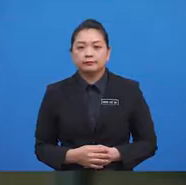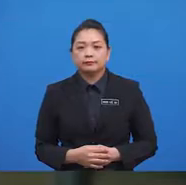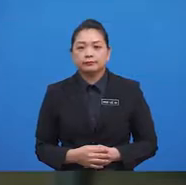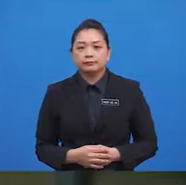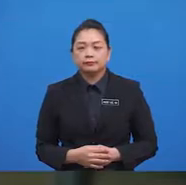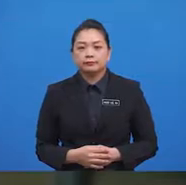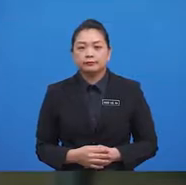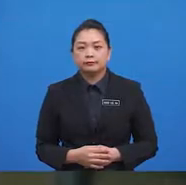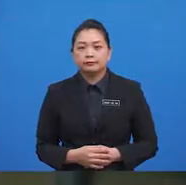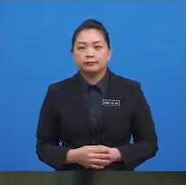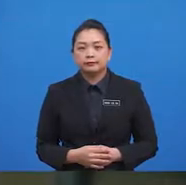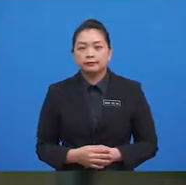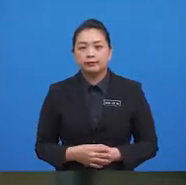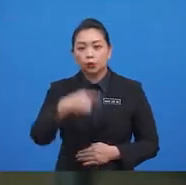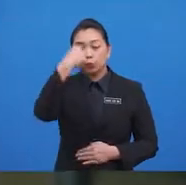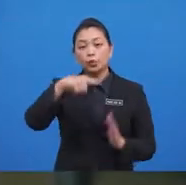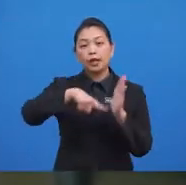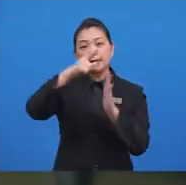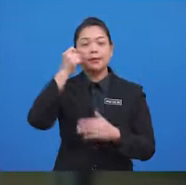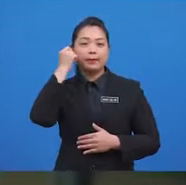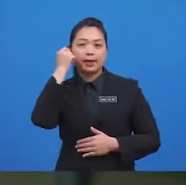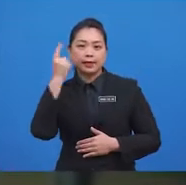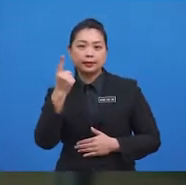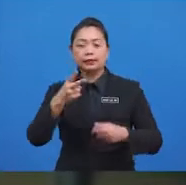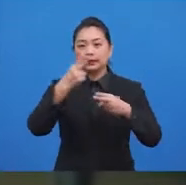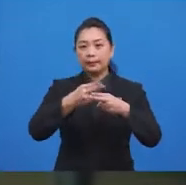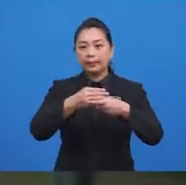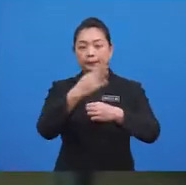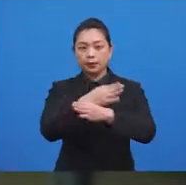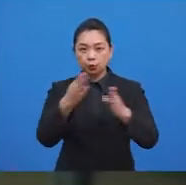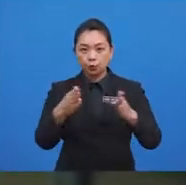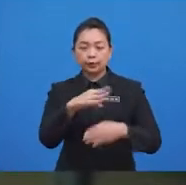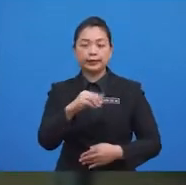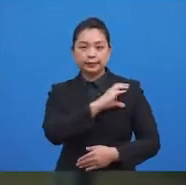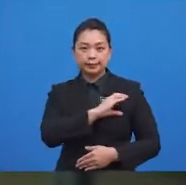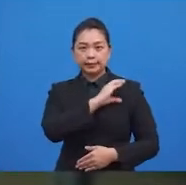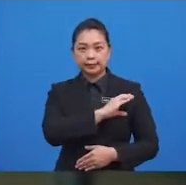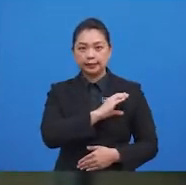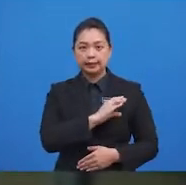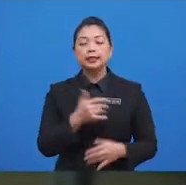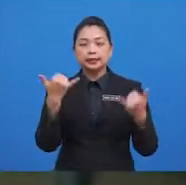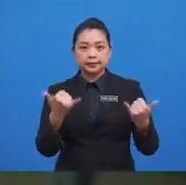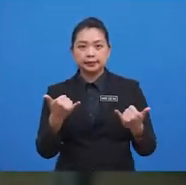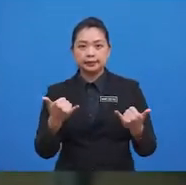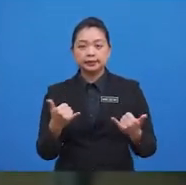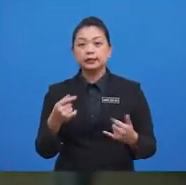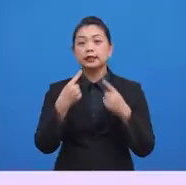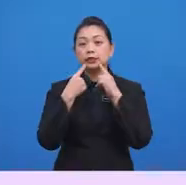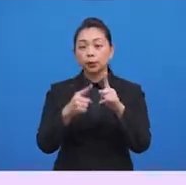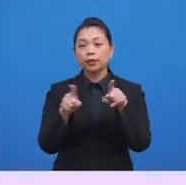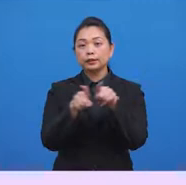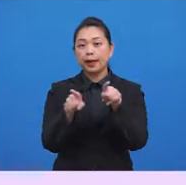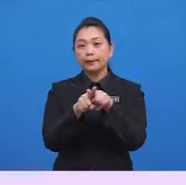Murid sekalian, untuk lebih memahami nama bentuk dan juga ciri-cirinya, mari kita jawab